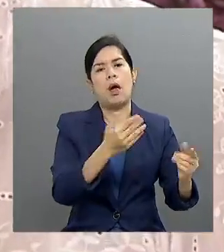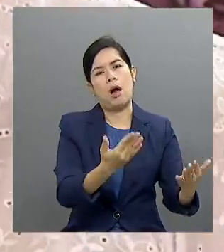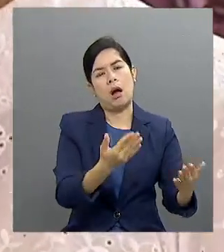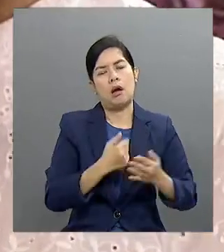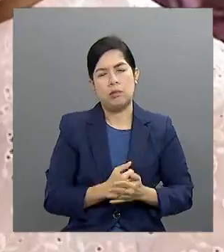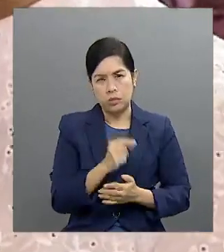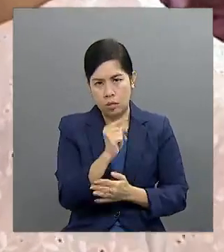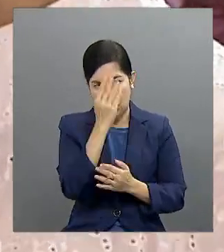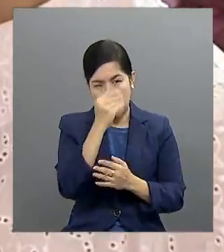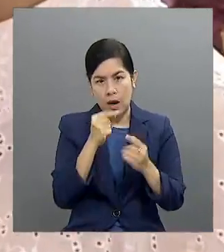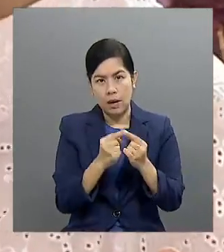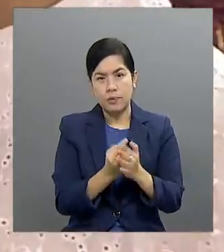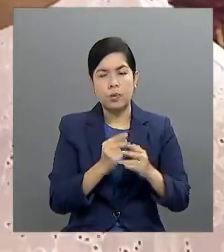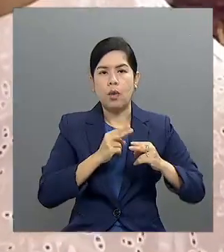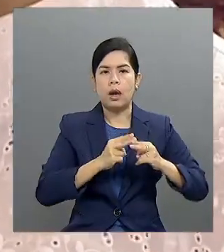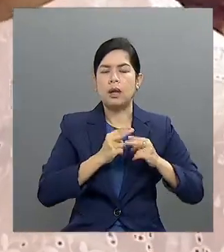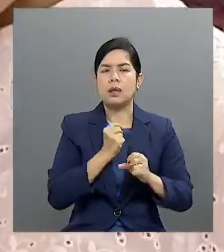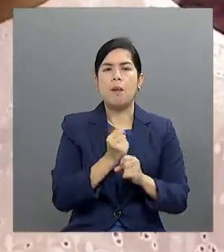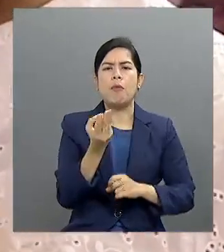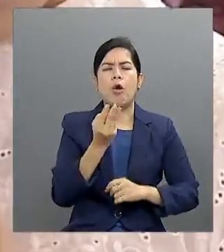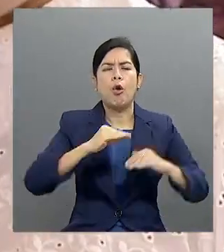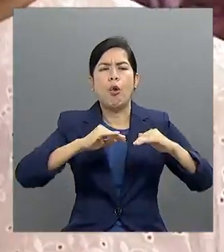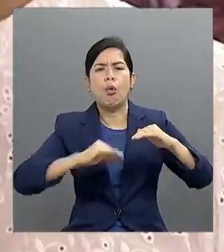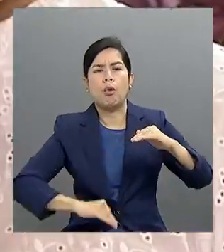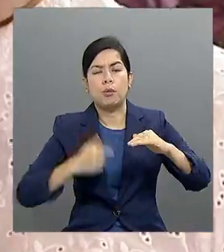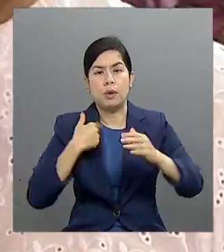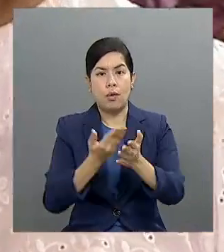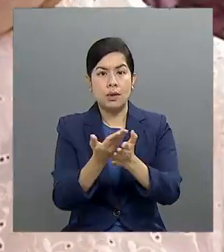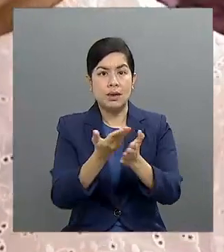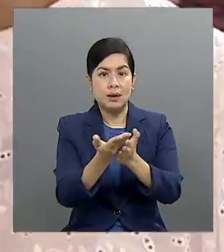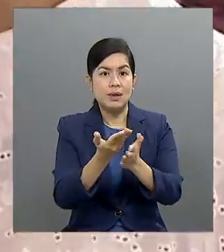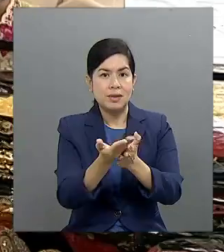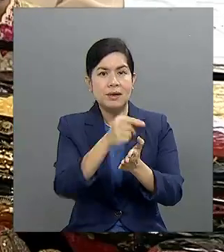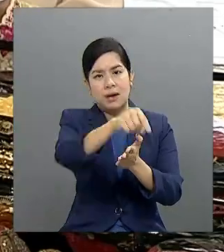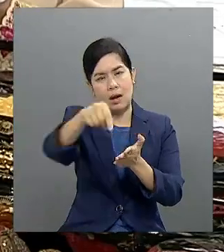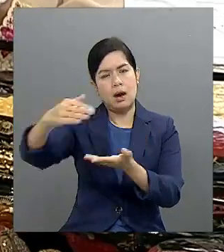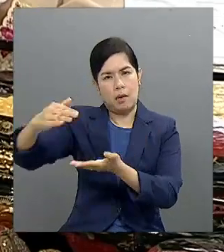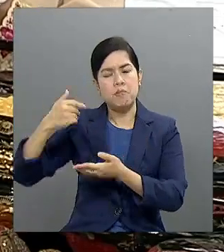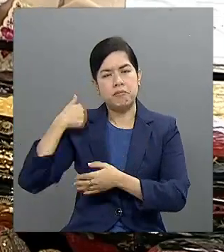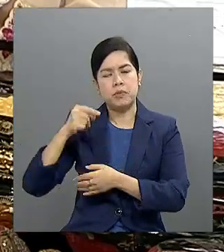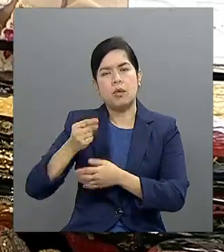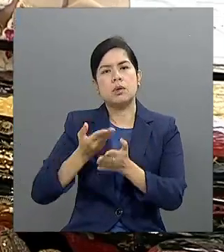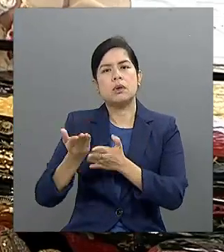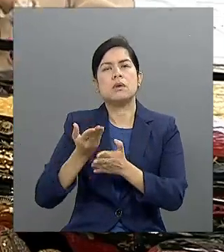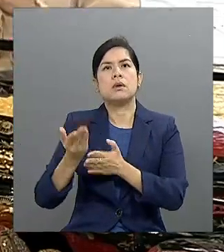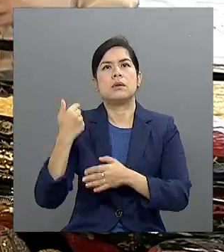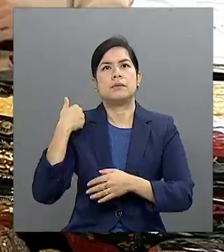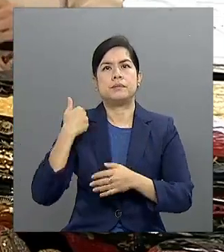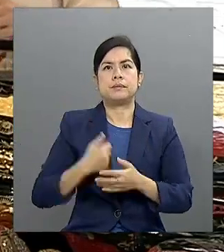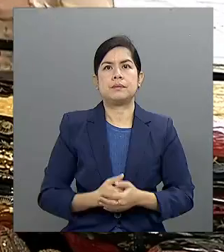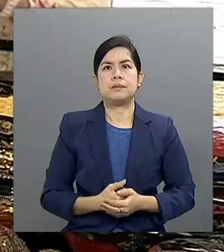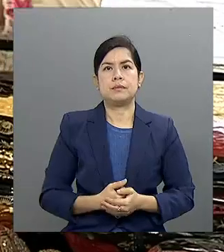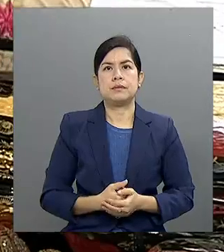าจากตลาดและไปตลาดไปซื้อค่ะการสืบทอดก็อาจจะน้อยลงแล้วค่ะตอนน ี้ดีต้องเคาะ ใช่ใช่ค่ะ